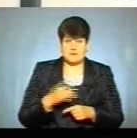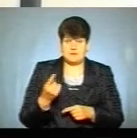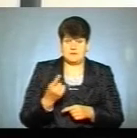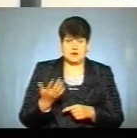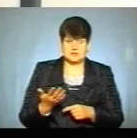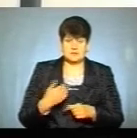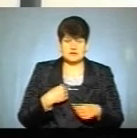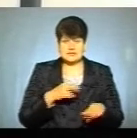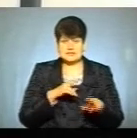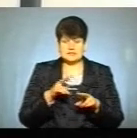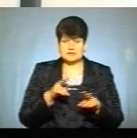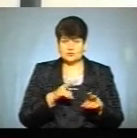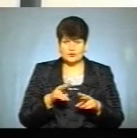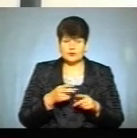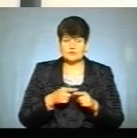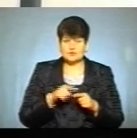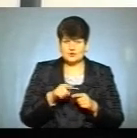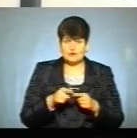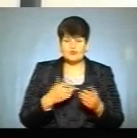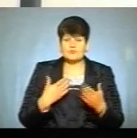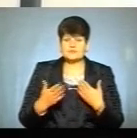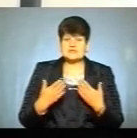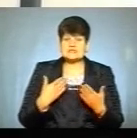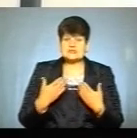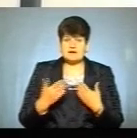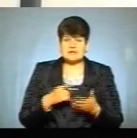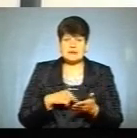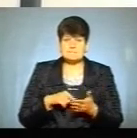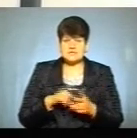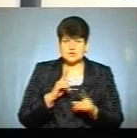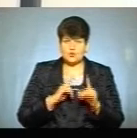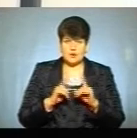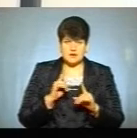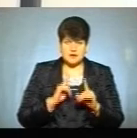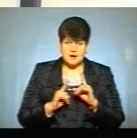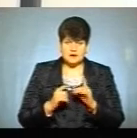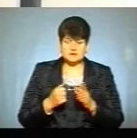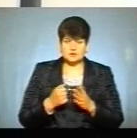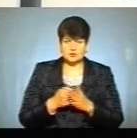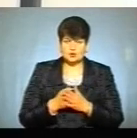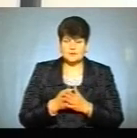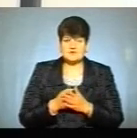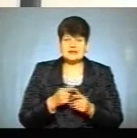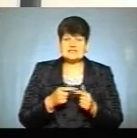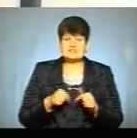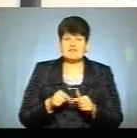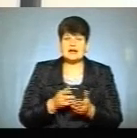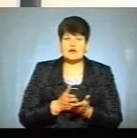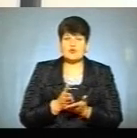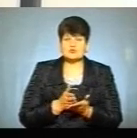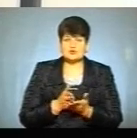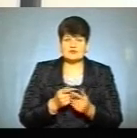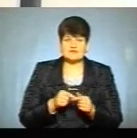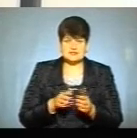ми слідкуємо по тій тенденції взагалі ставлення міської ради до саме такої сфери обслуговування в